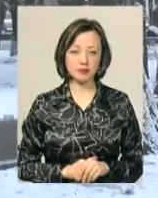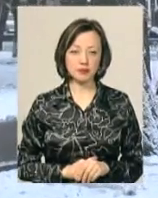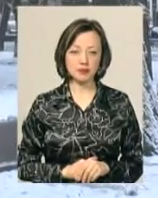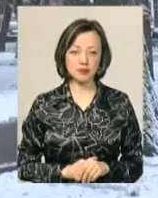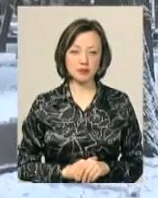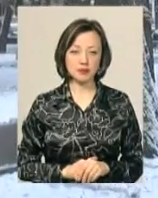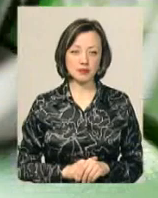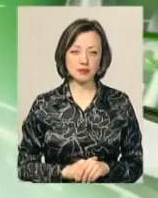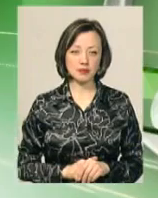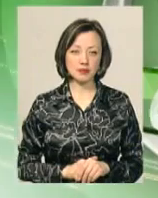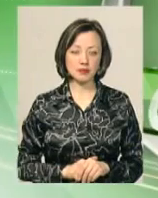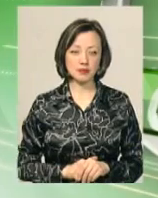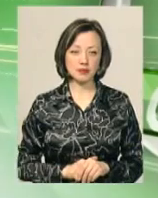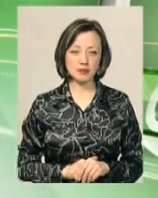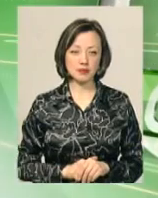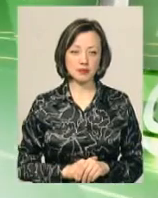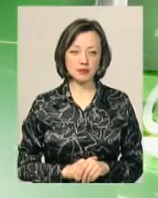Центр.